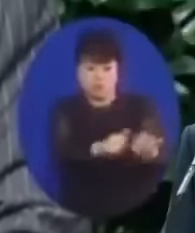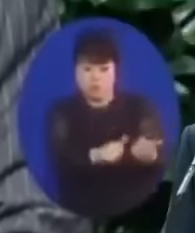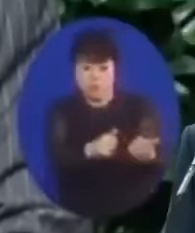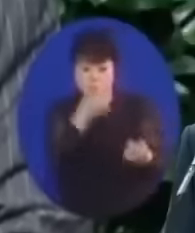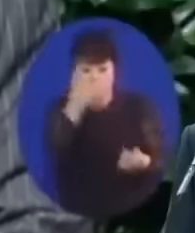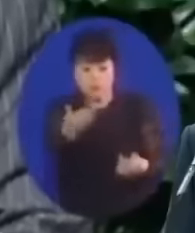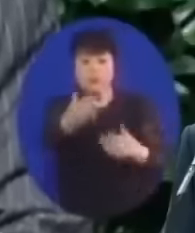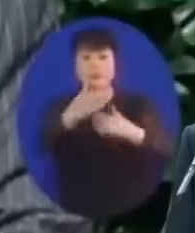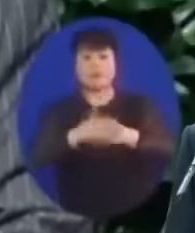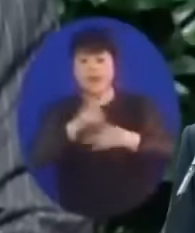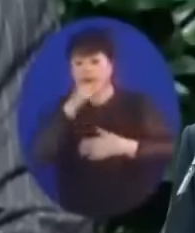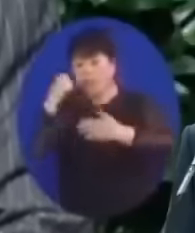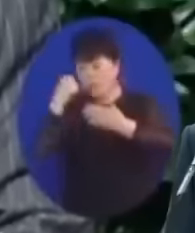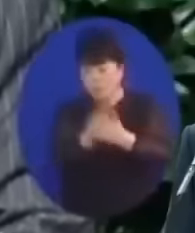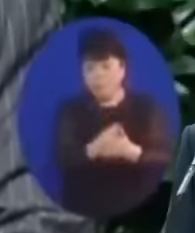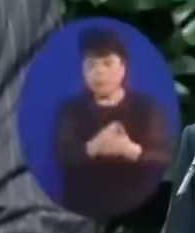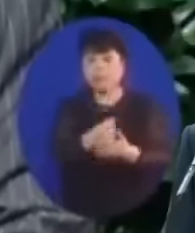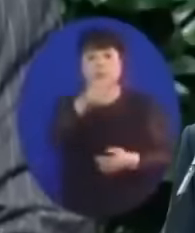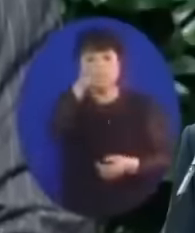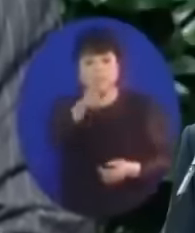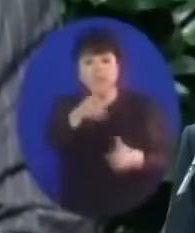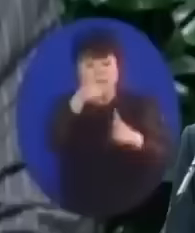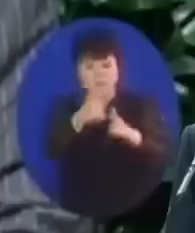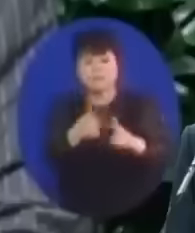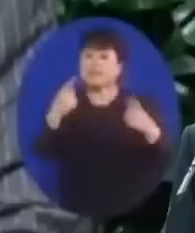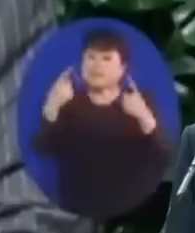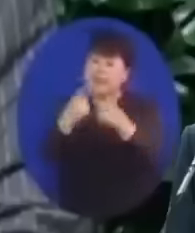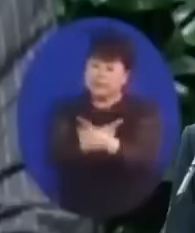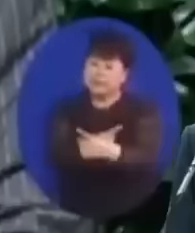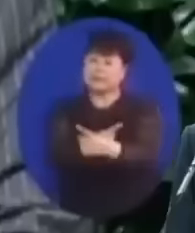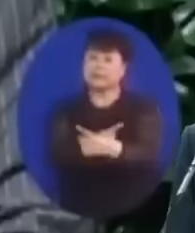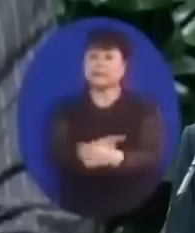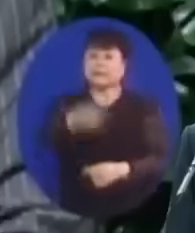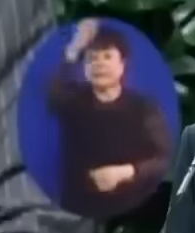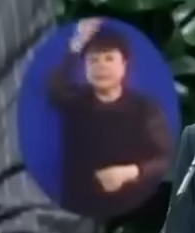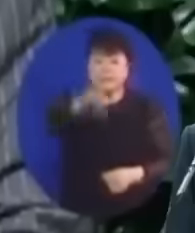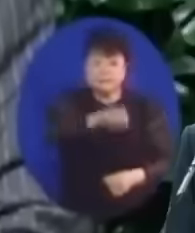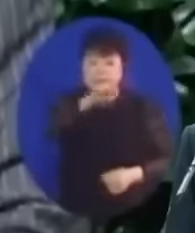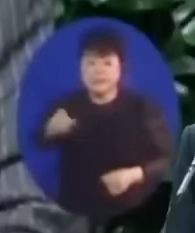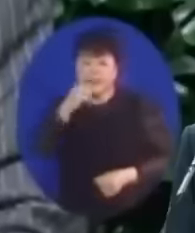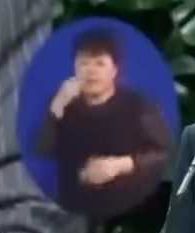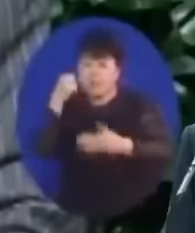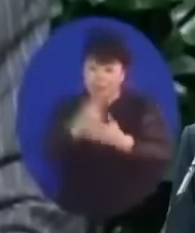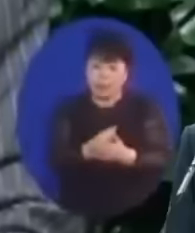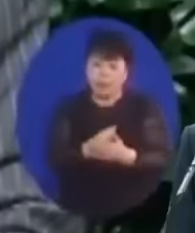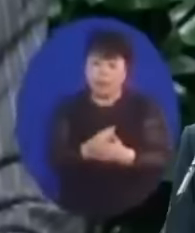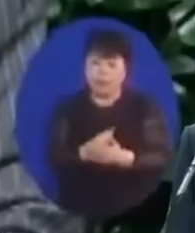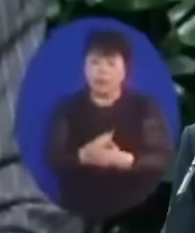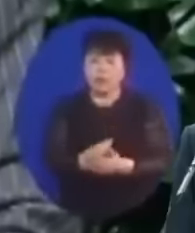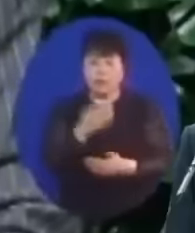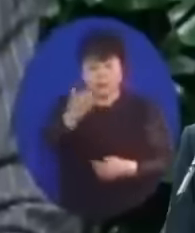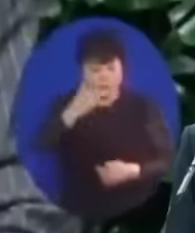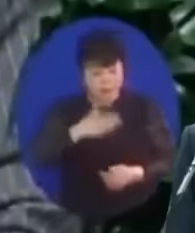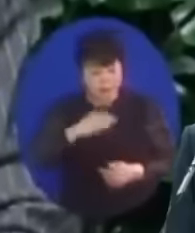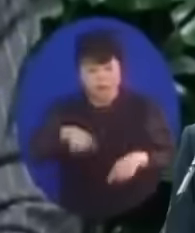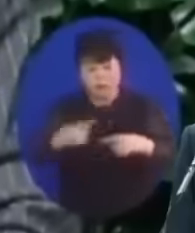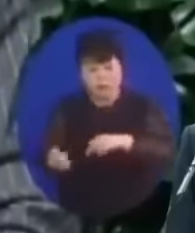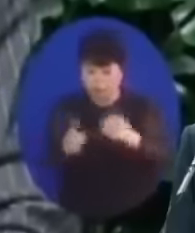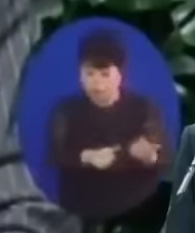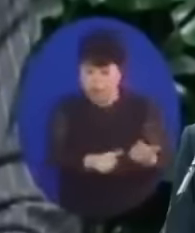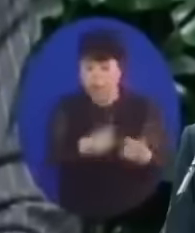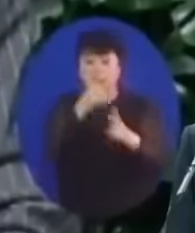내가 못 박혀야 될 그 자리에 예수님이 우리 대신하여 십자가에 못 박이고 여러분과 내가 들어가야 될